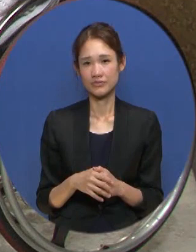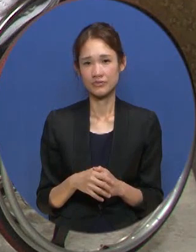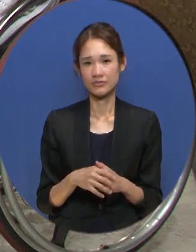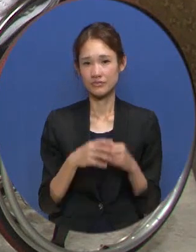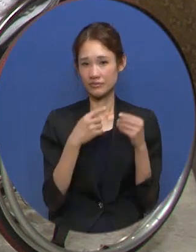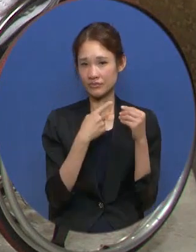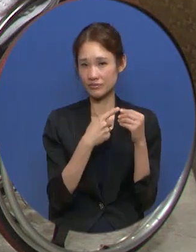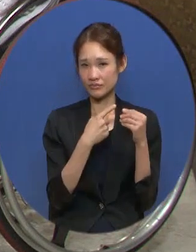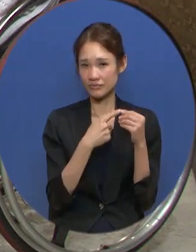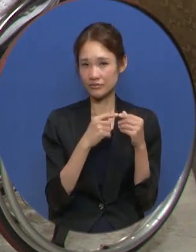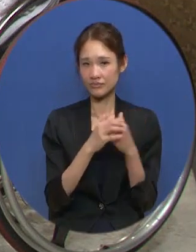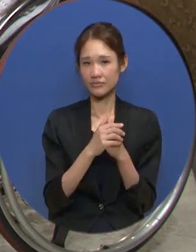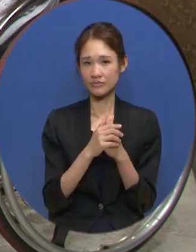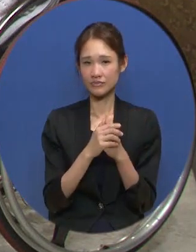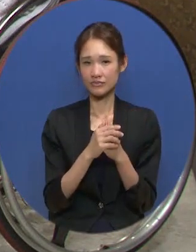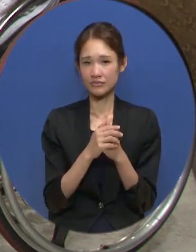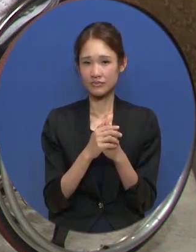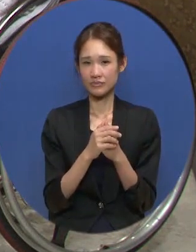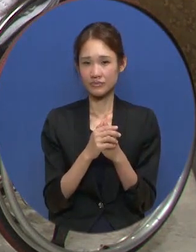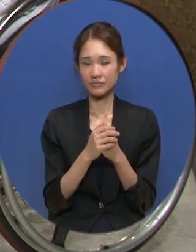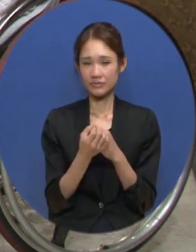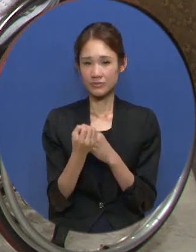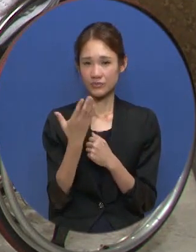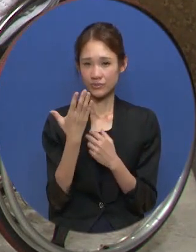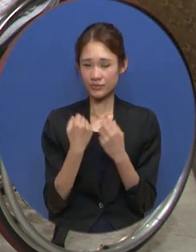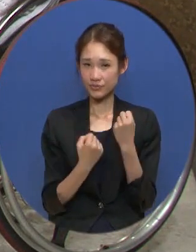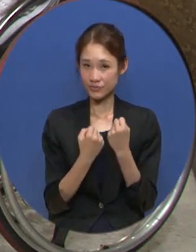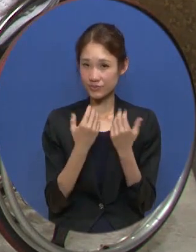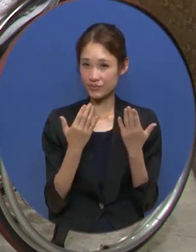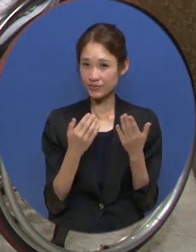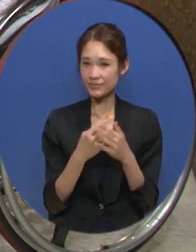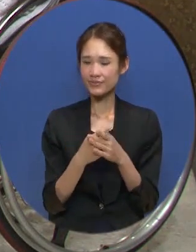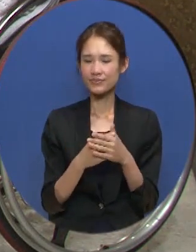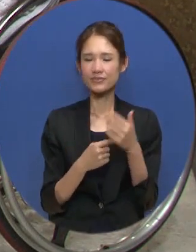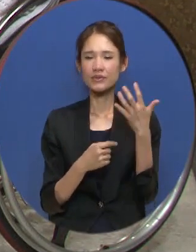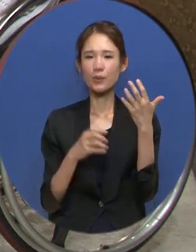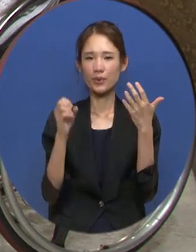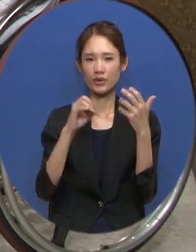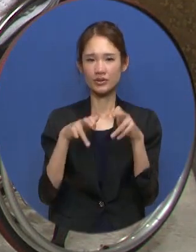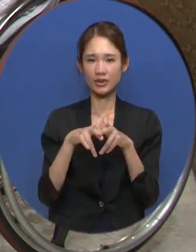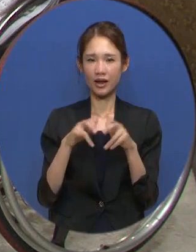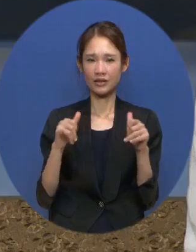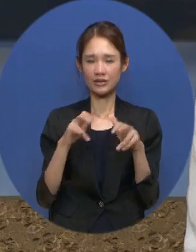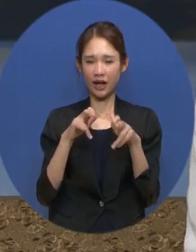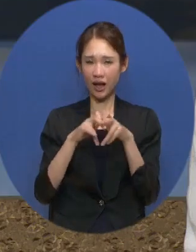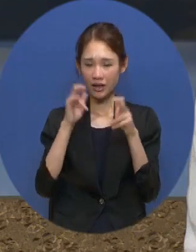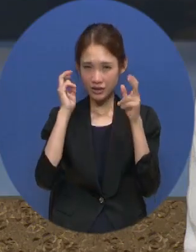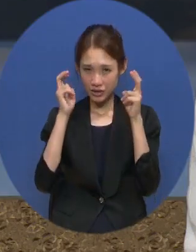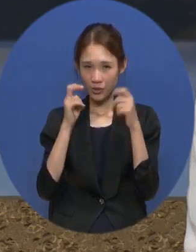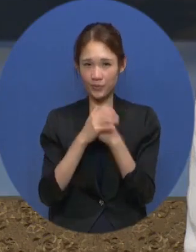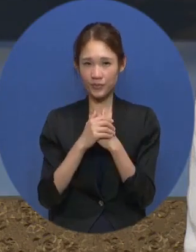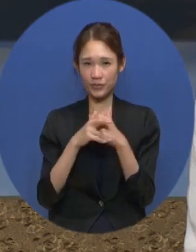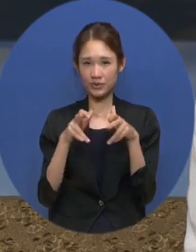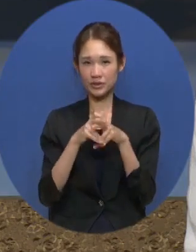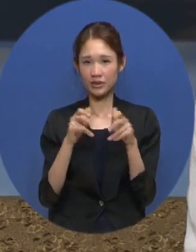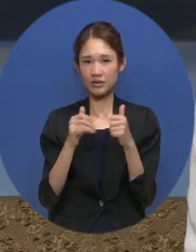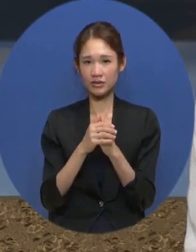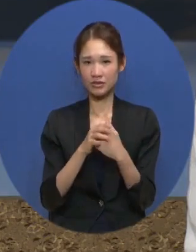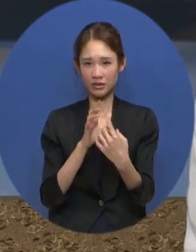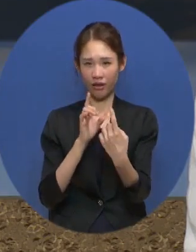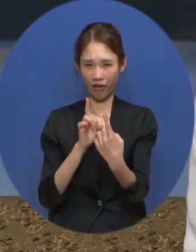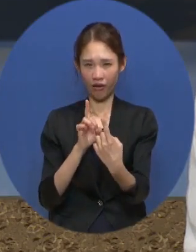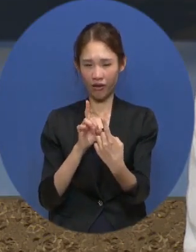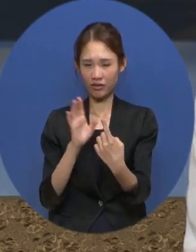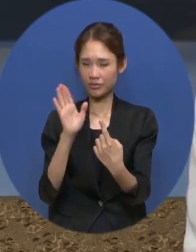일단 뭐 저희 회사는 말씀드렸다시피 80%가 장애인 기업이에요. 네. 그래서 뭐 장애인이 어떤 뭐 대상이나